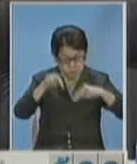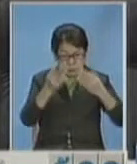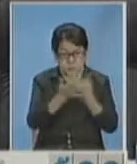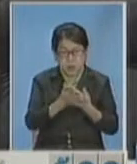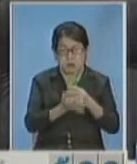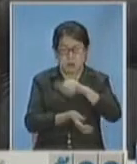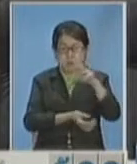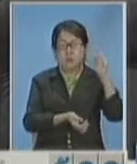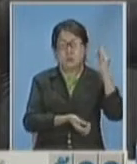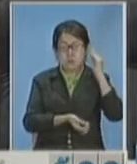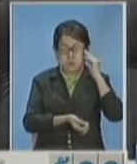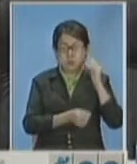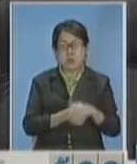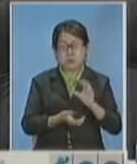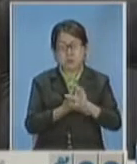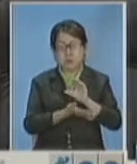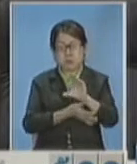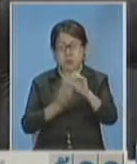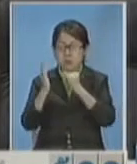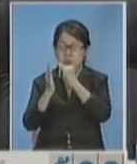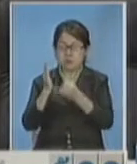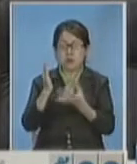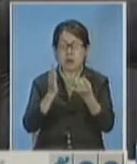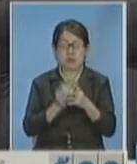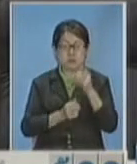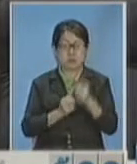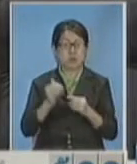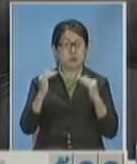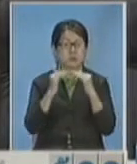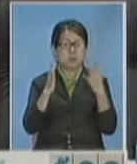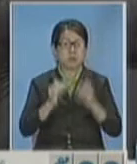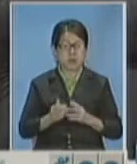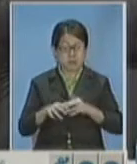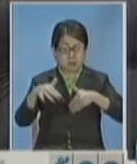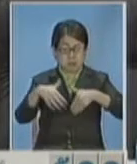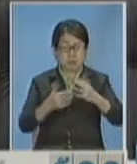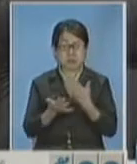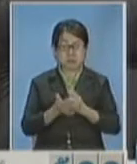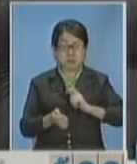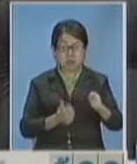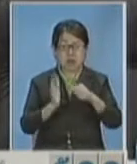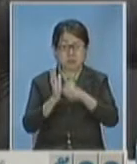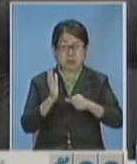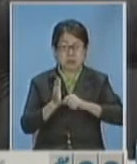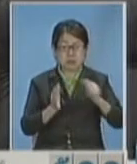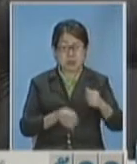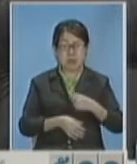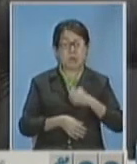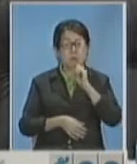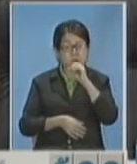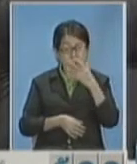างบประมาณนั้นได้ลงไปที่ใดบ้างไม่เป็นธรรมต่อคนจ่ายภาษีนะคะโดยเฉพาะดิฉันเองก็ได้กลับเรียนว่